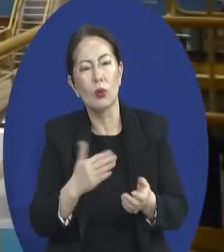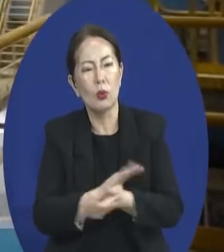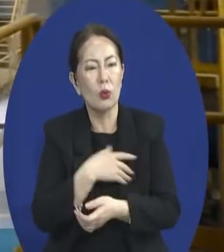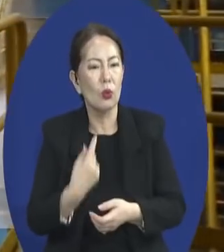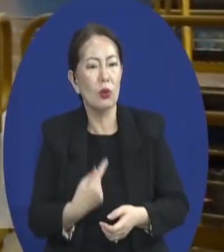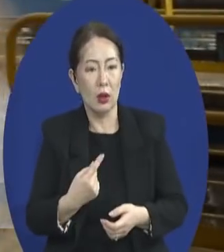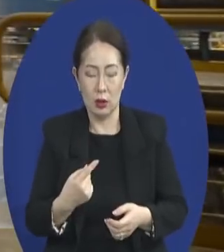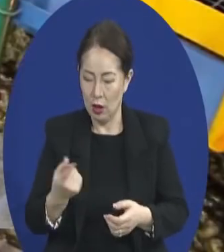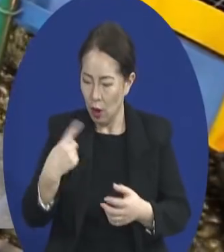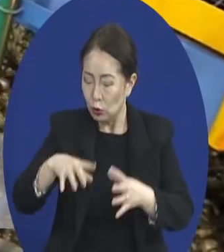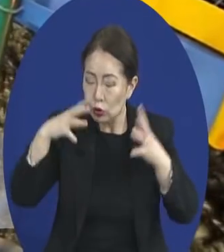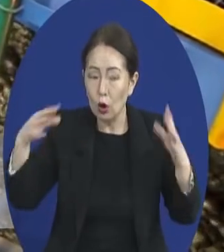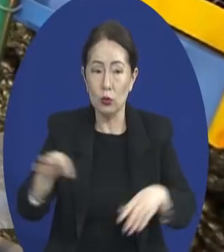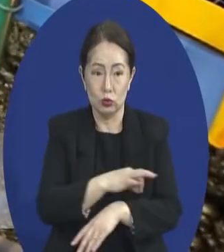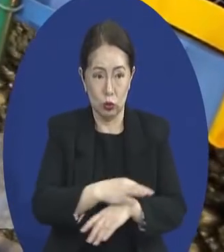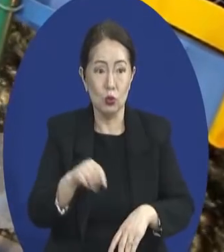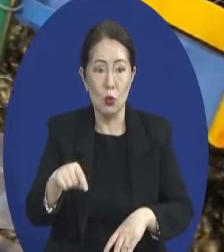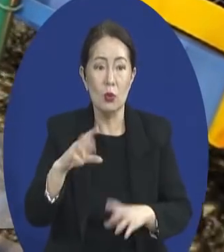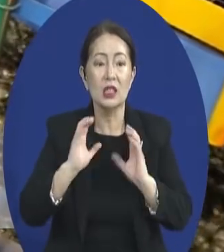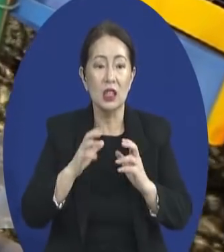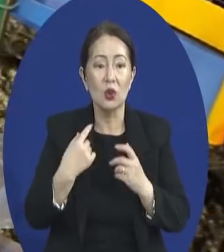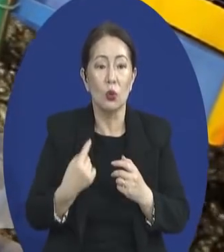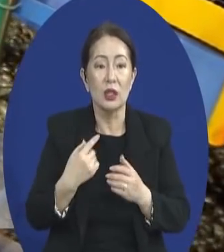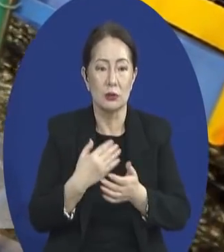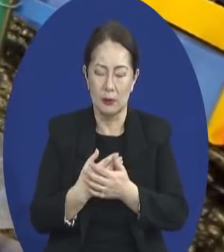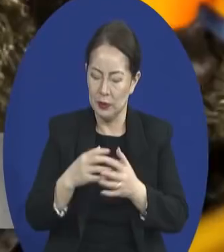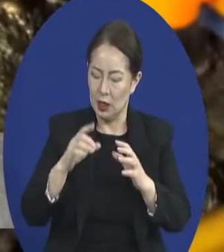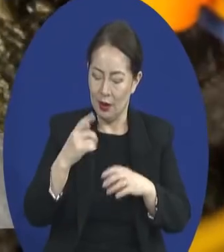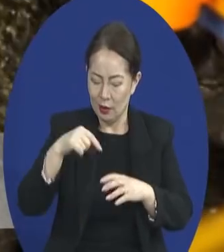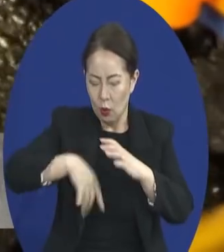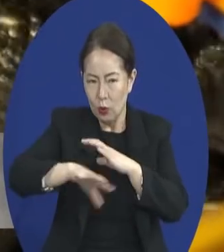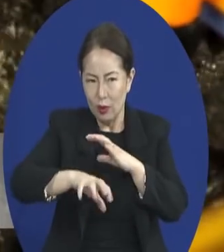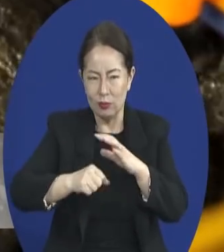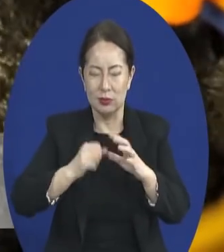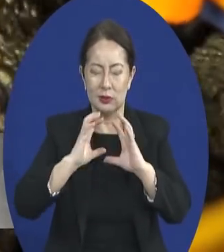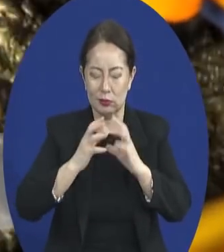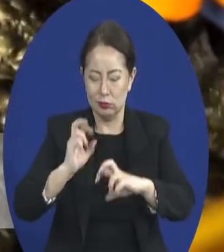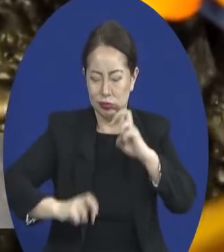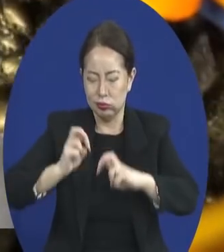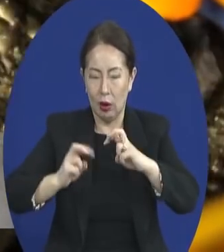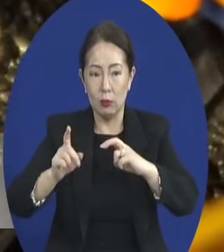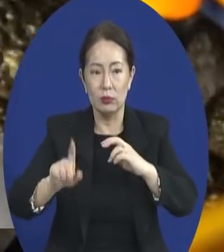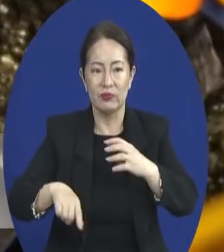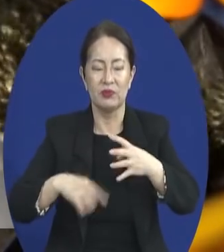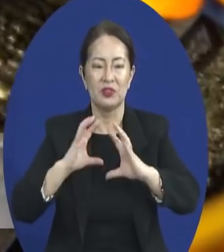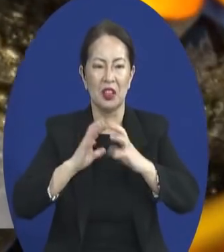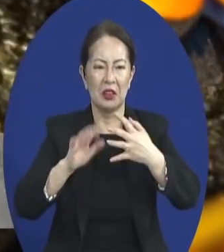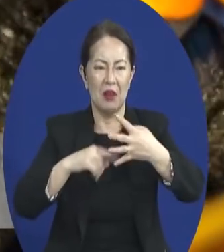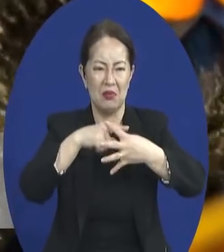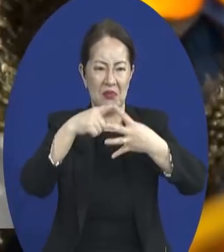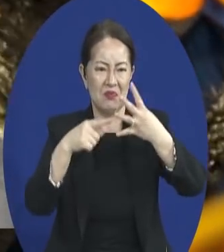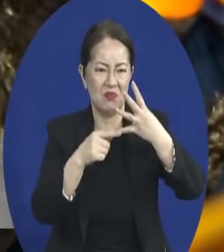том одоо төсөл гэж хэлж болно. Хэрэг далдуурхай ашиглалтанд орвол дэлхийд ихний дөрөвт ч ихсэх томоохон уурхай болж манай улсын дотоодын нийт